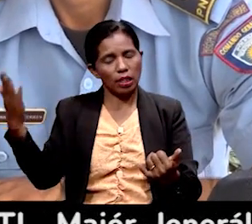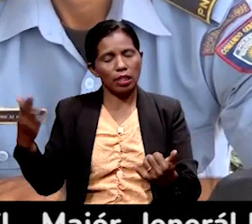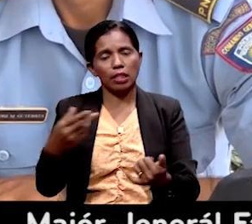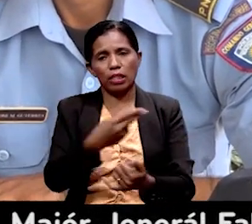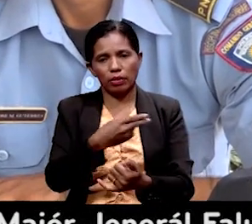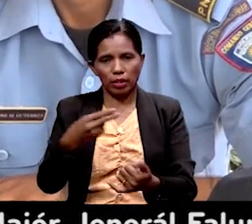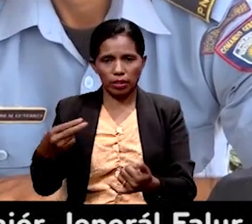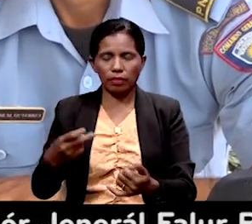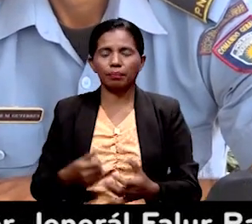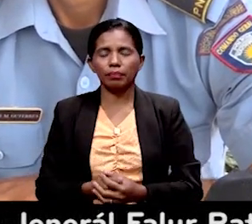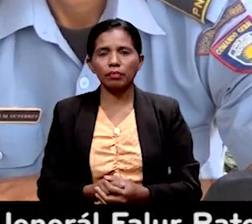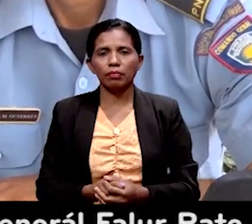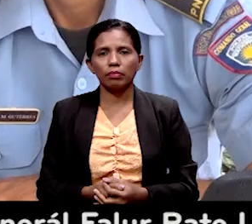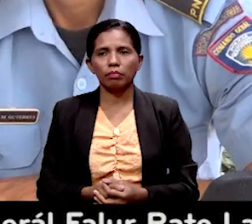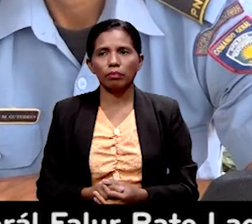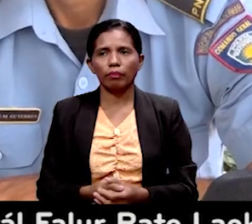nefatin i